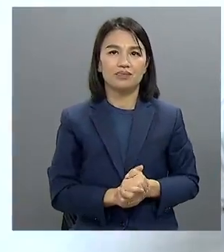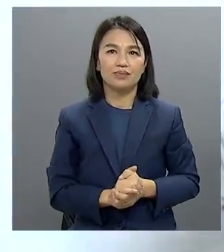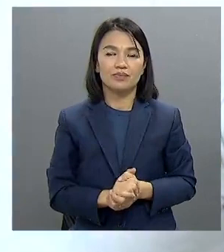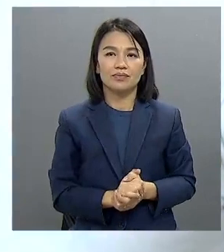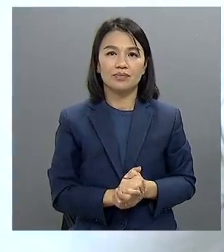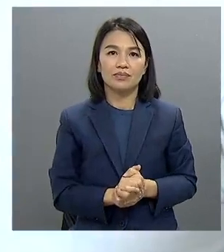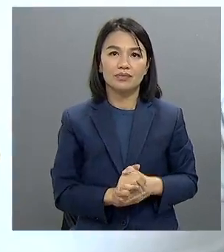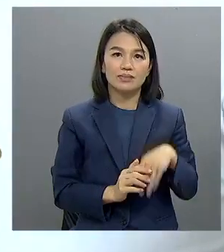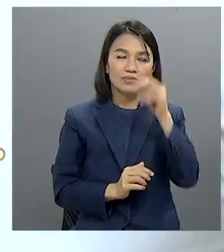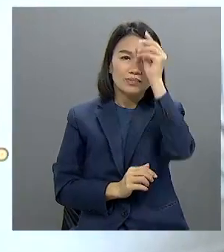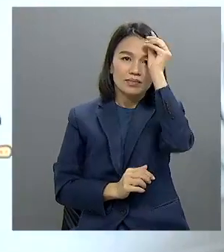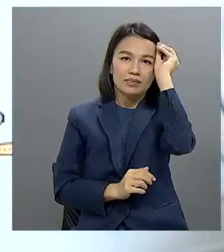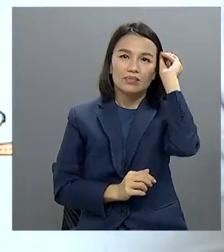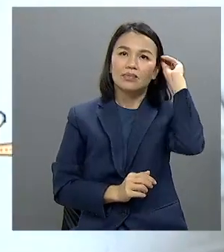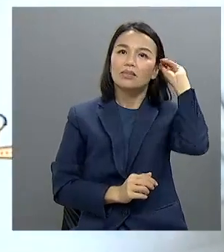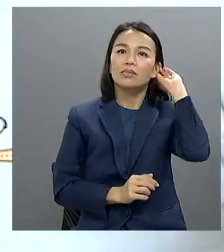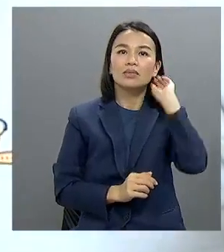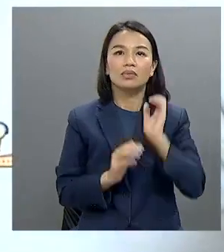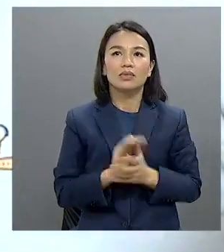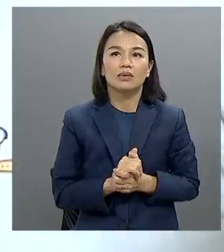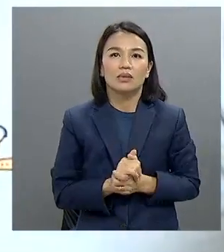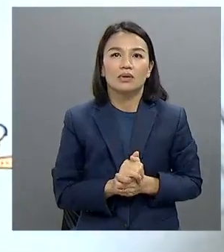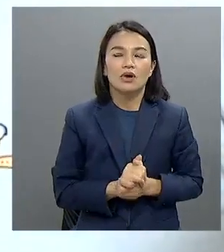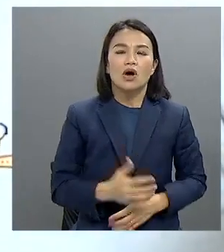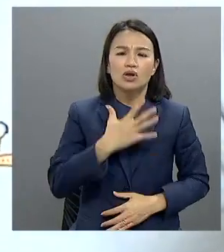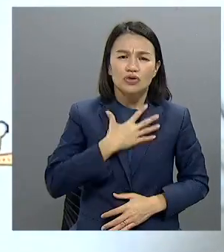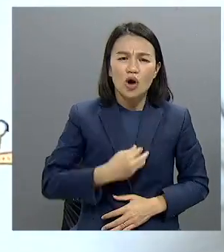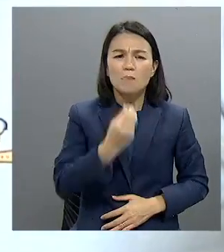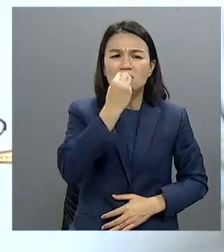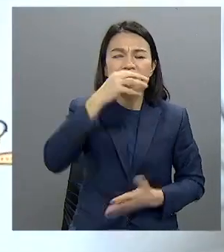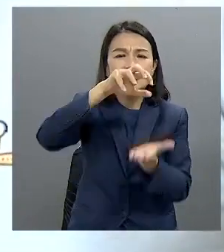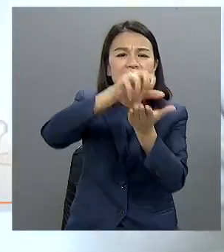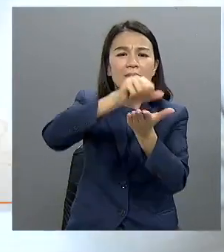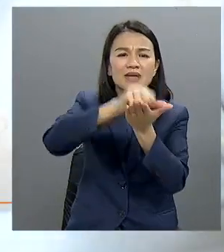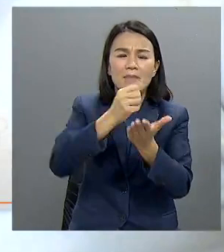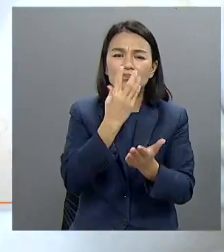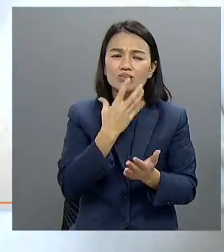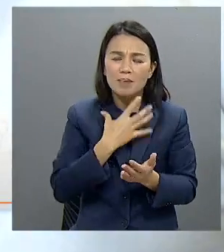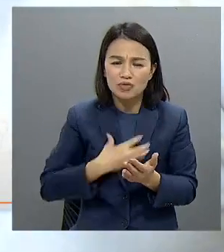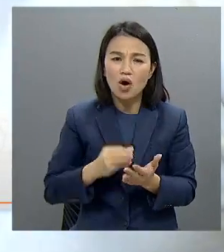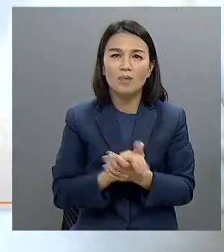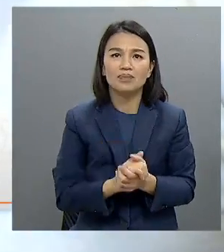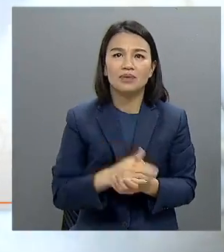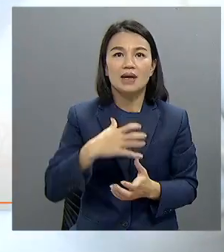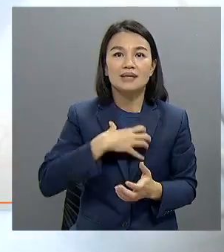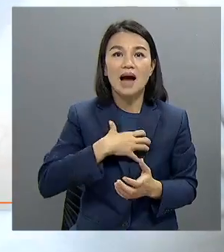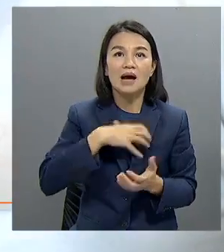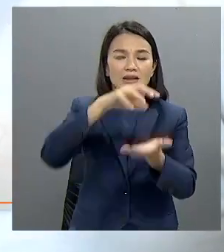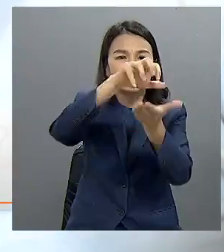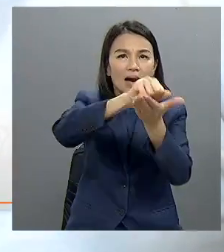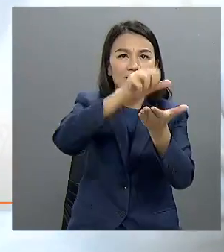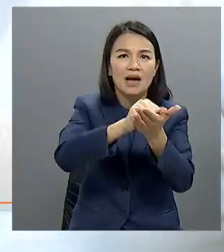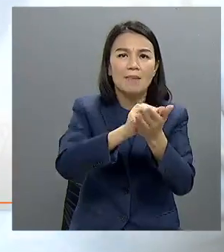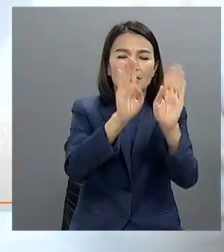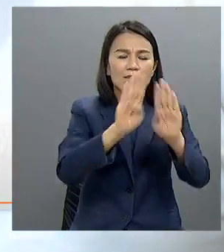ก็คือเป็นคนชอบทานยำอยู่แล้วแล้วก็มีความรู้สึกว่าอยากจะทานอะไรที่แบบน้ำยำให้มันเป็นสามรสนัว